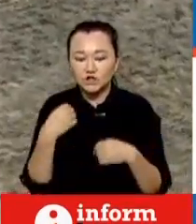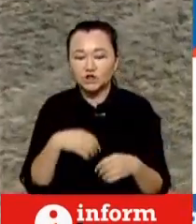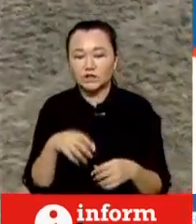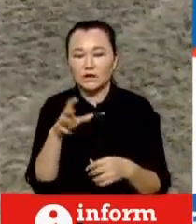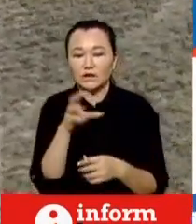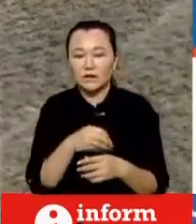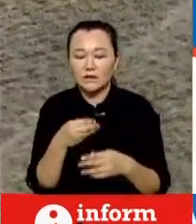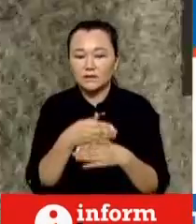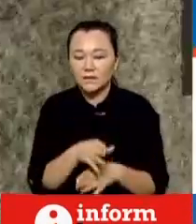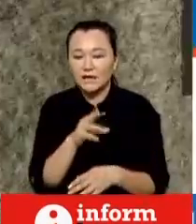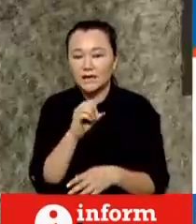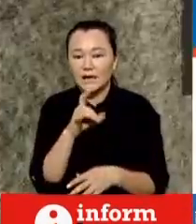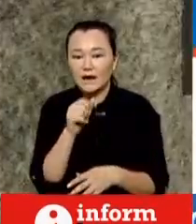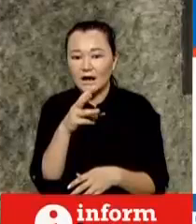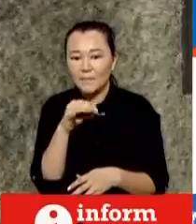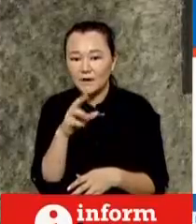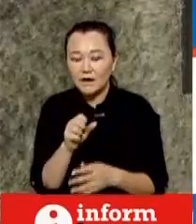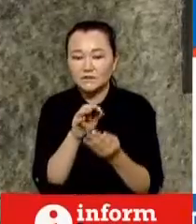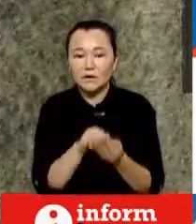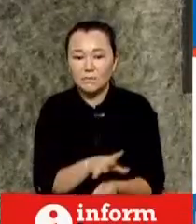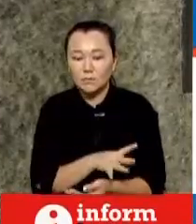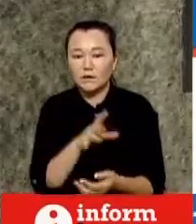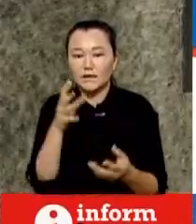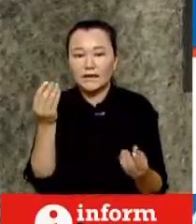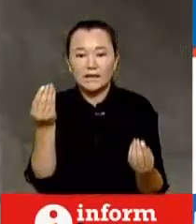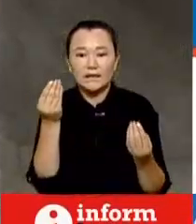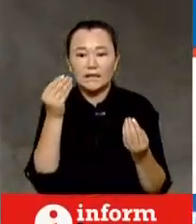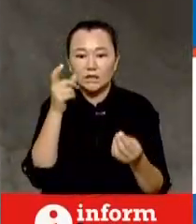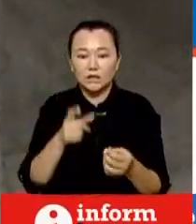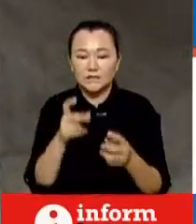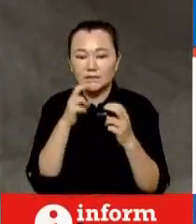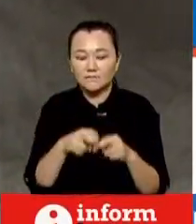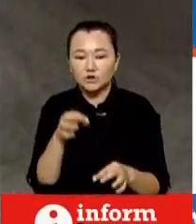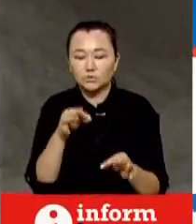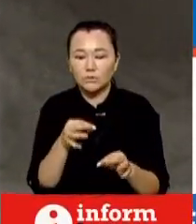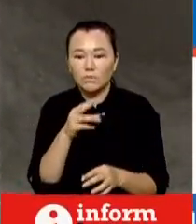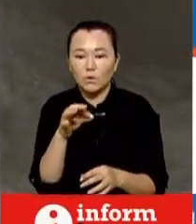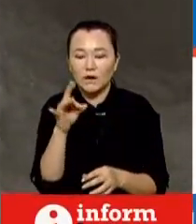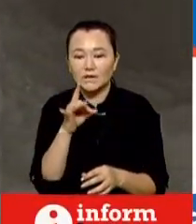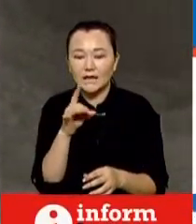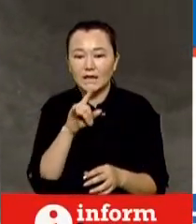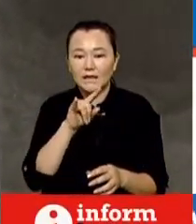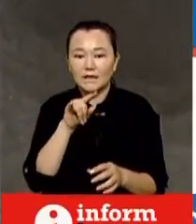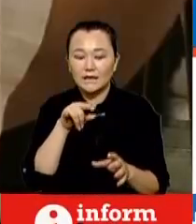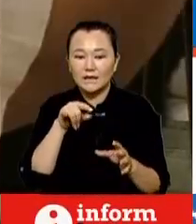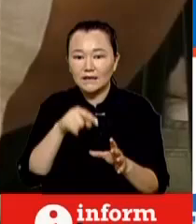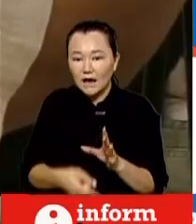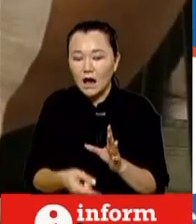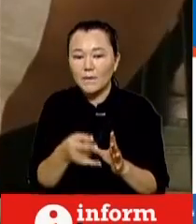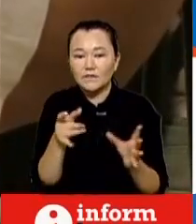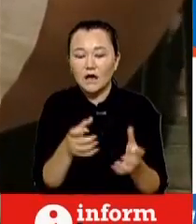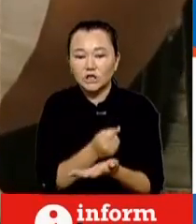разбитые керамики там же Был захоронен представитель элиты исследователи судят об этом по размерам ямы с ним рядом